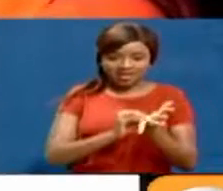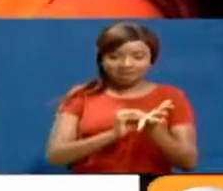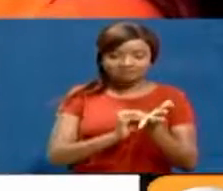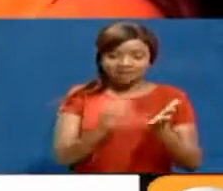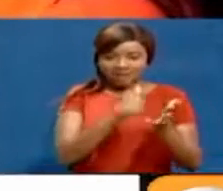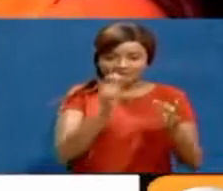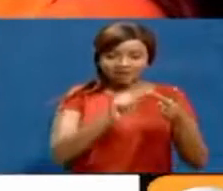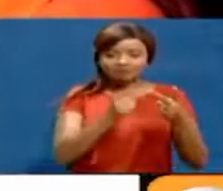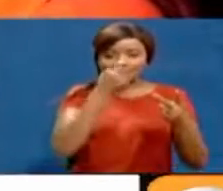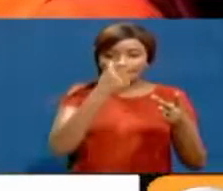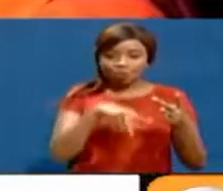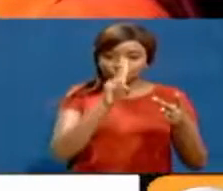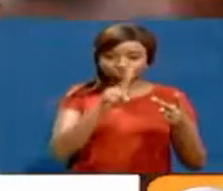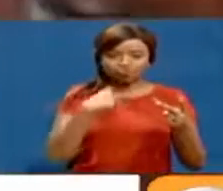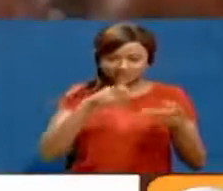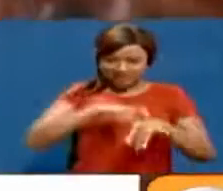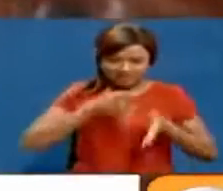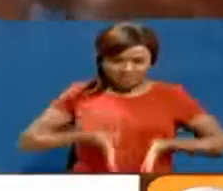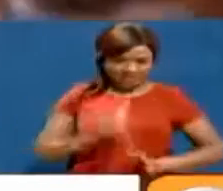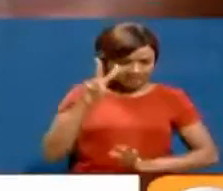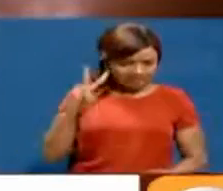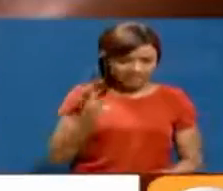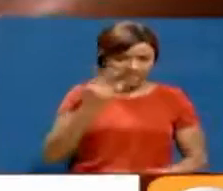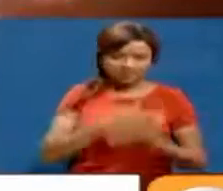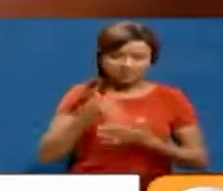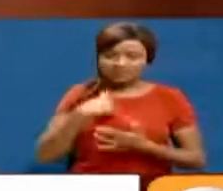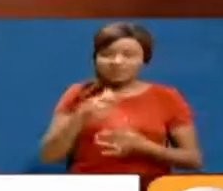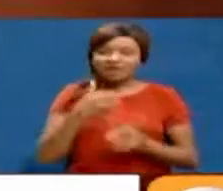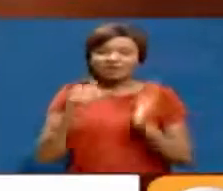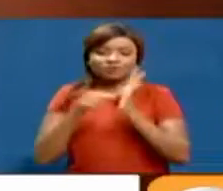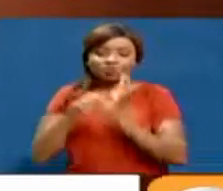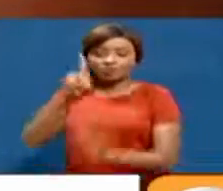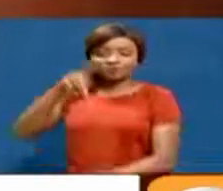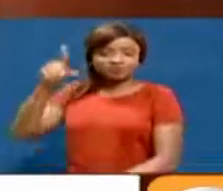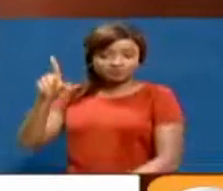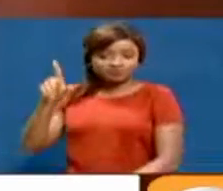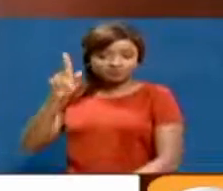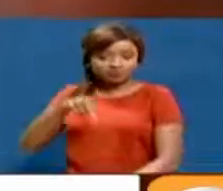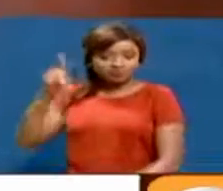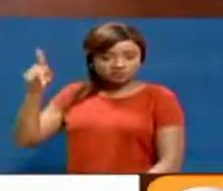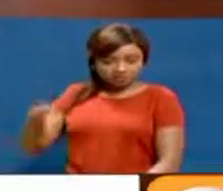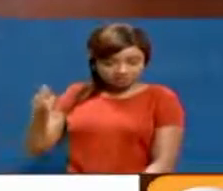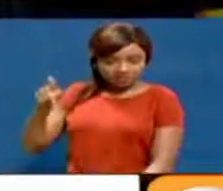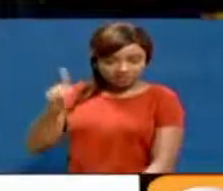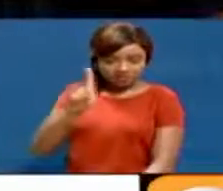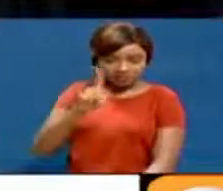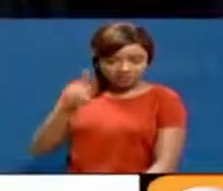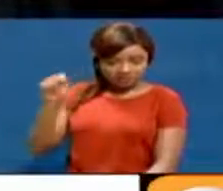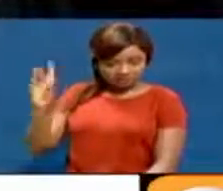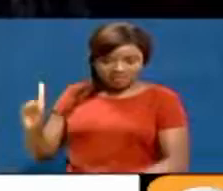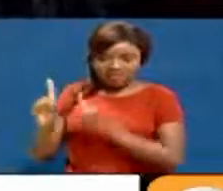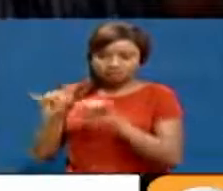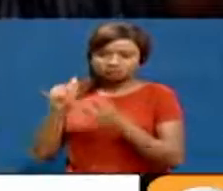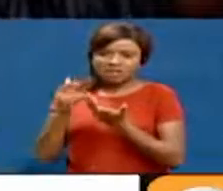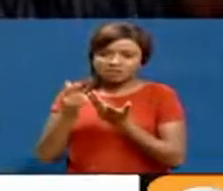nikakuwa na problem ya PPD. I was depressed and stressed and bored, kwa sababu unaona nimejifungua mtoto